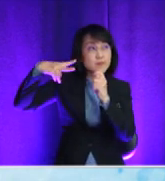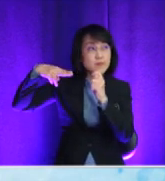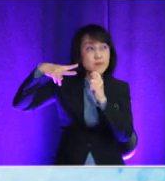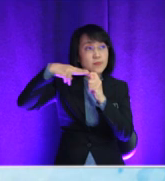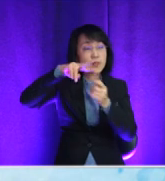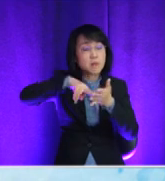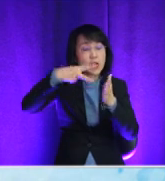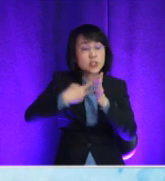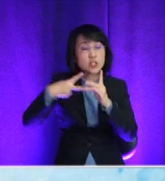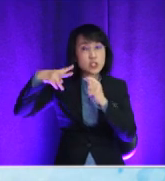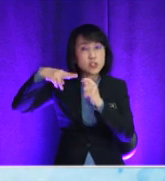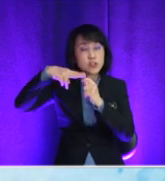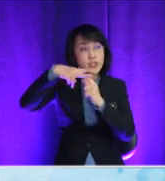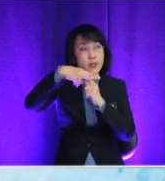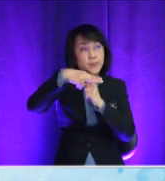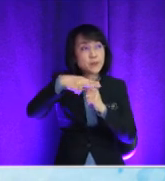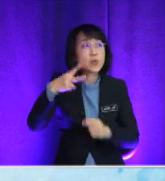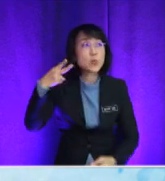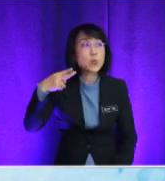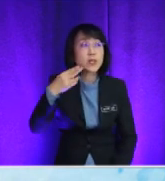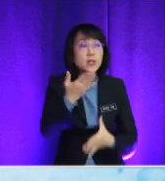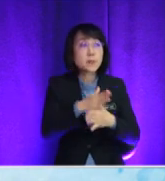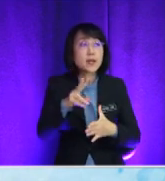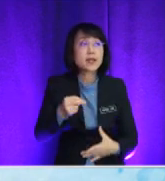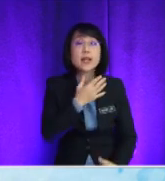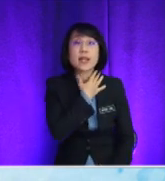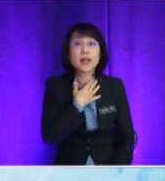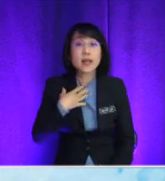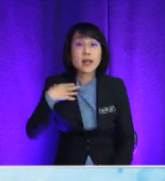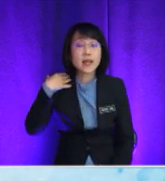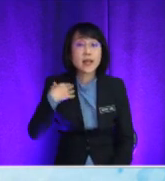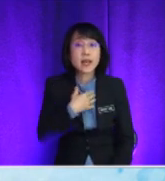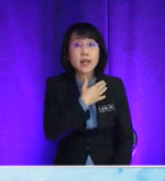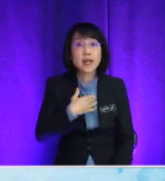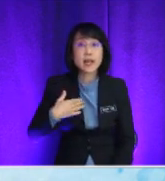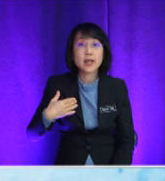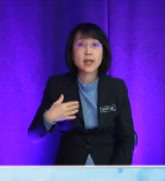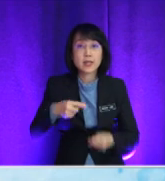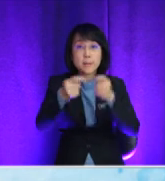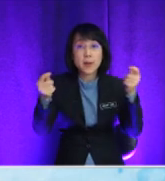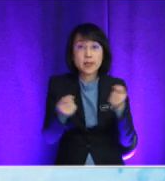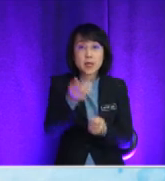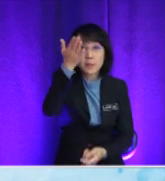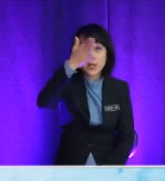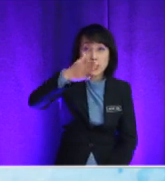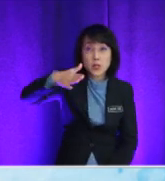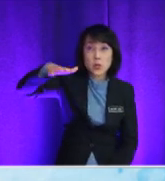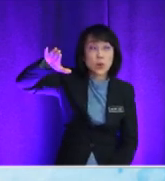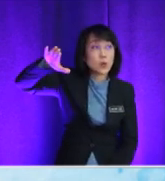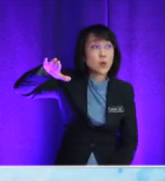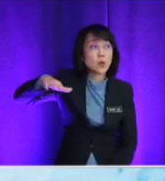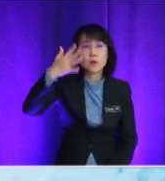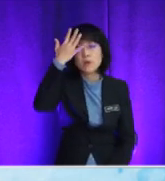gunting di bagian lihi ataupun yang sudut yang melengkung kita trim kita buangnya